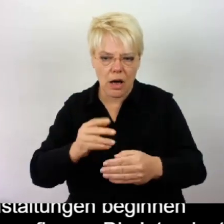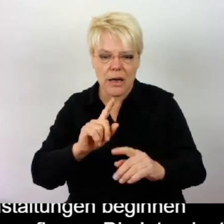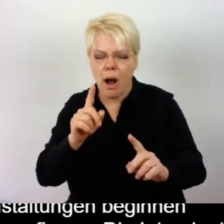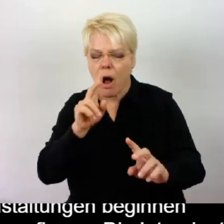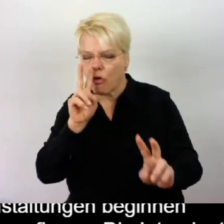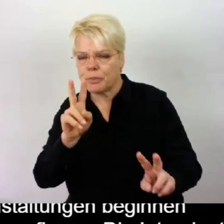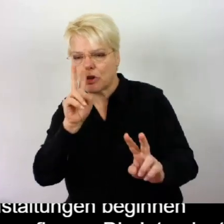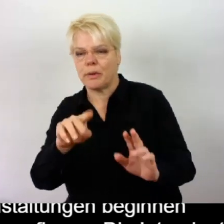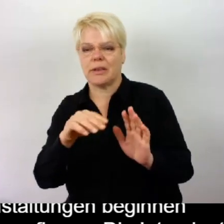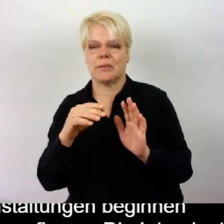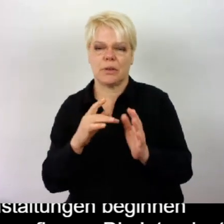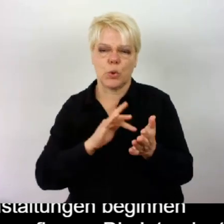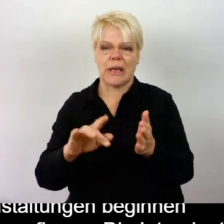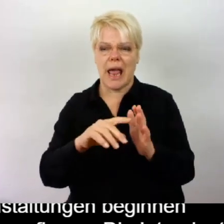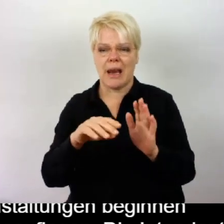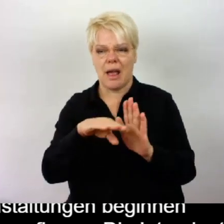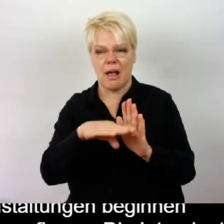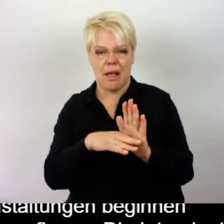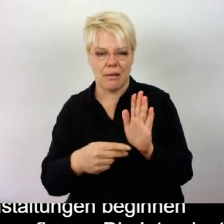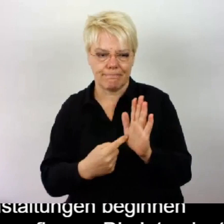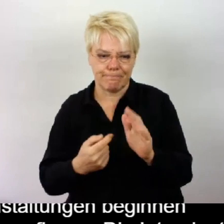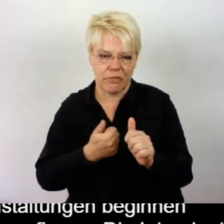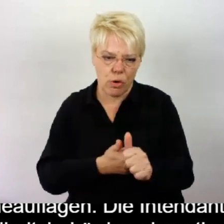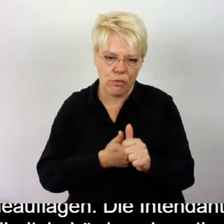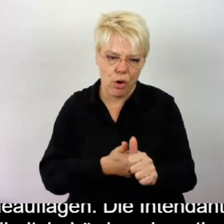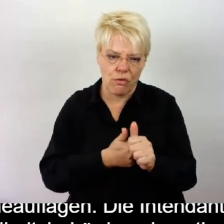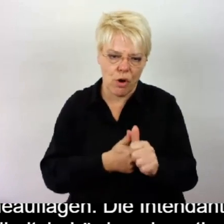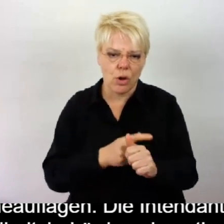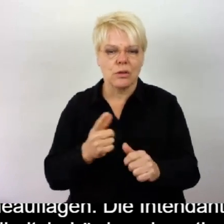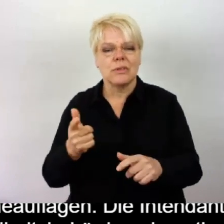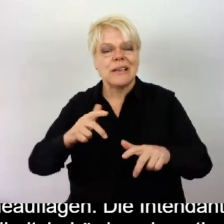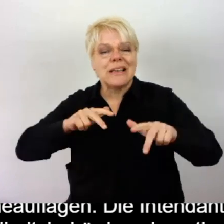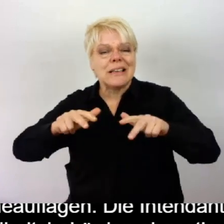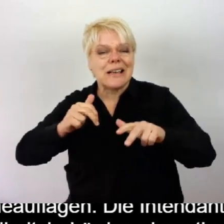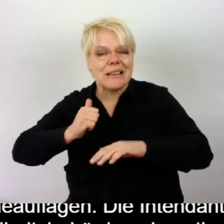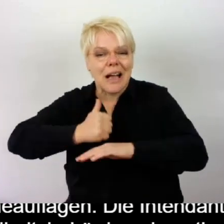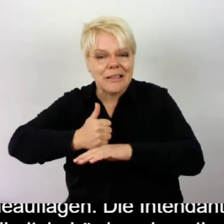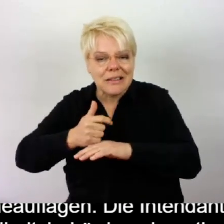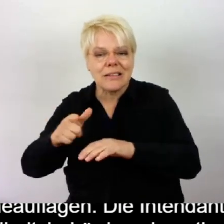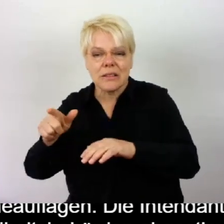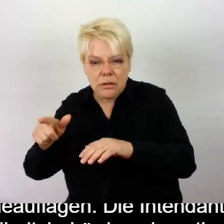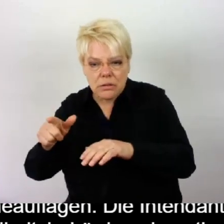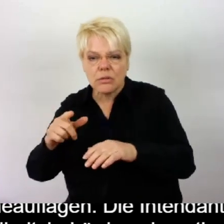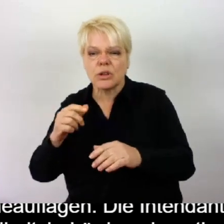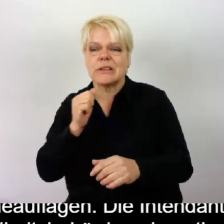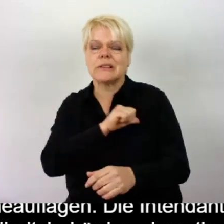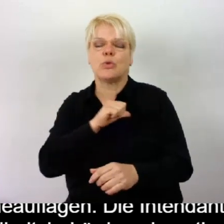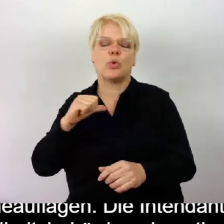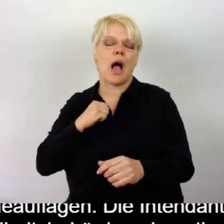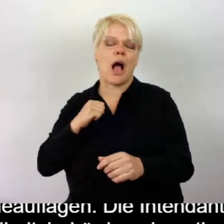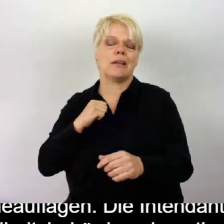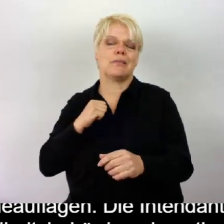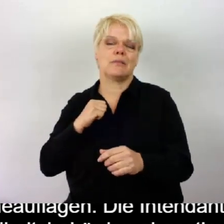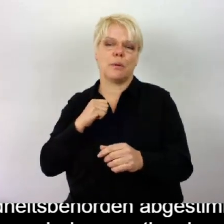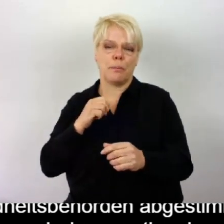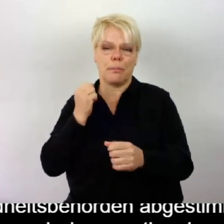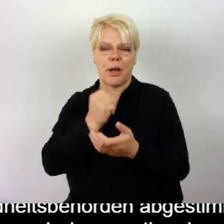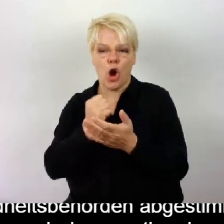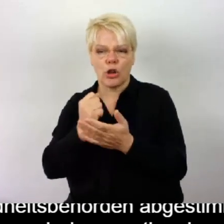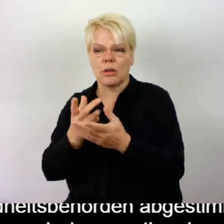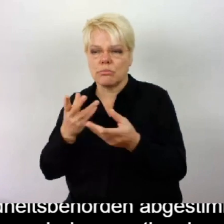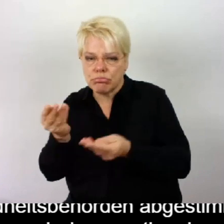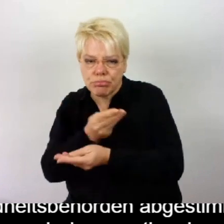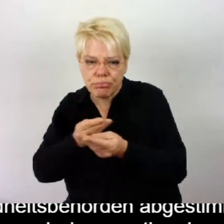hinein abgesagt. Wir diskutieren Konzepte, die Theaterferien vorzuverlegen, damit wir dann eben im Herbst vielleicht ein Stück eher beginnen können, als